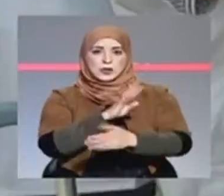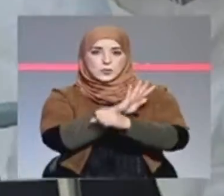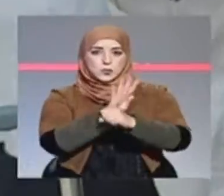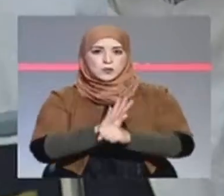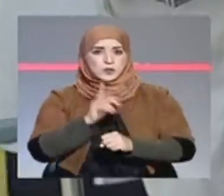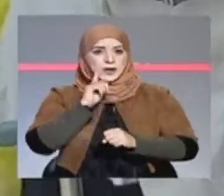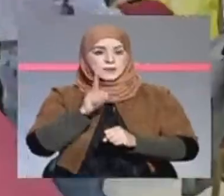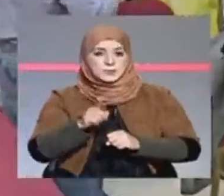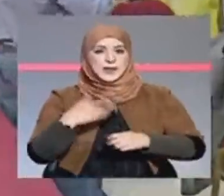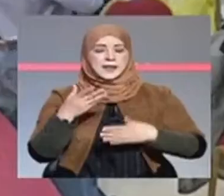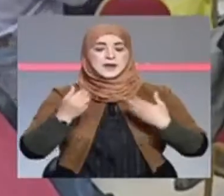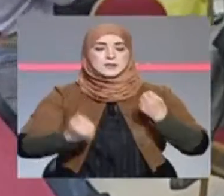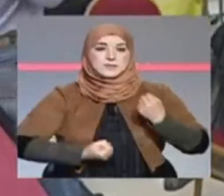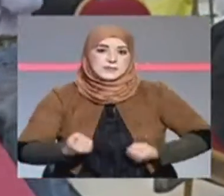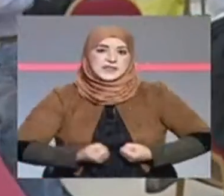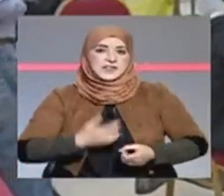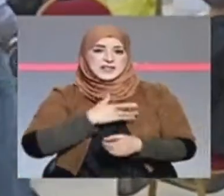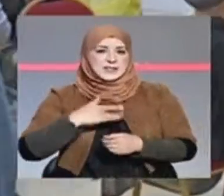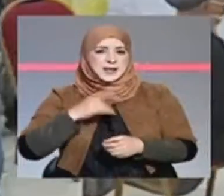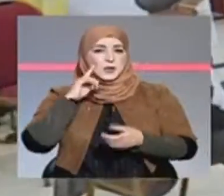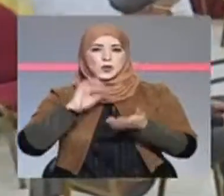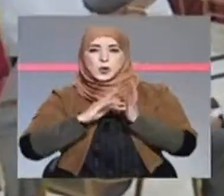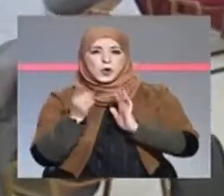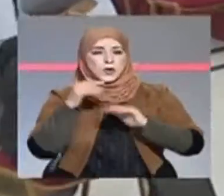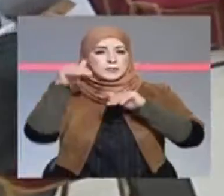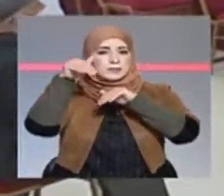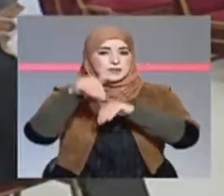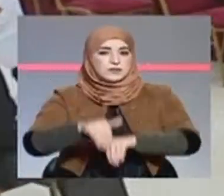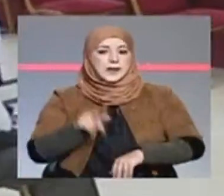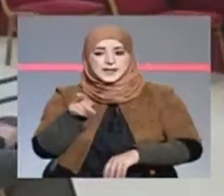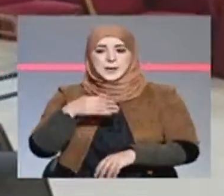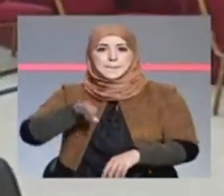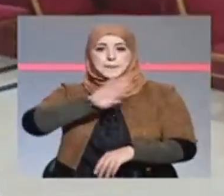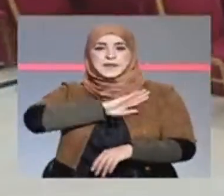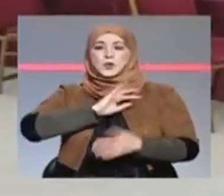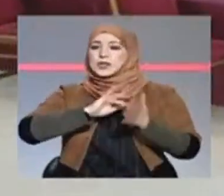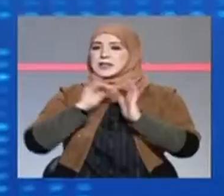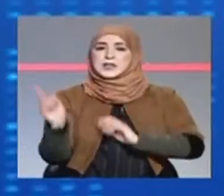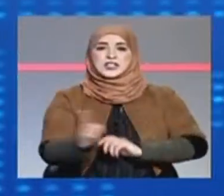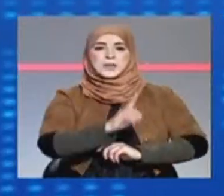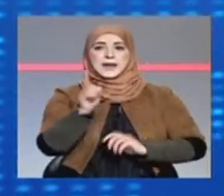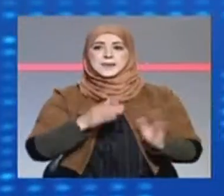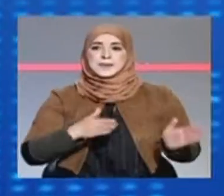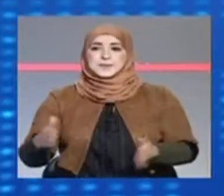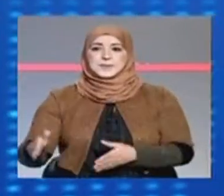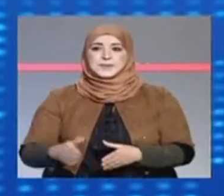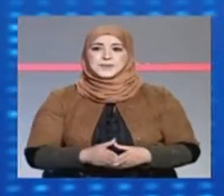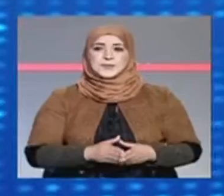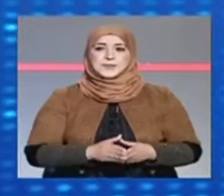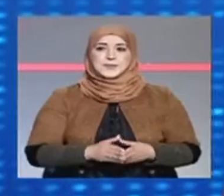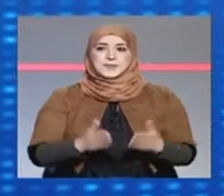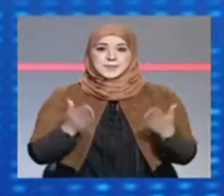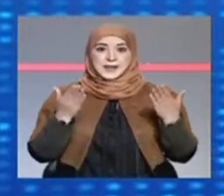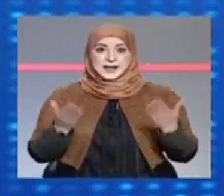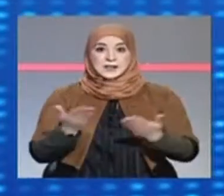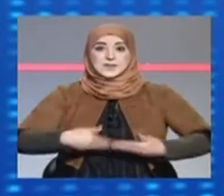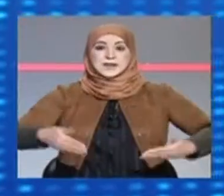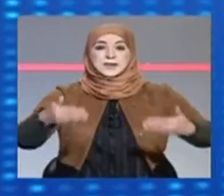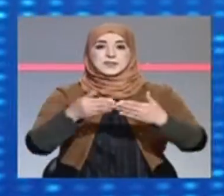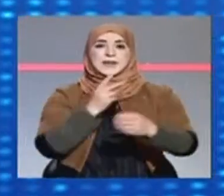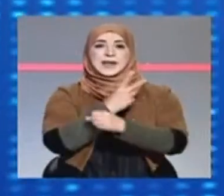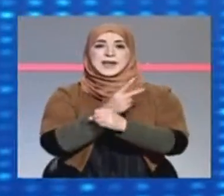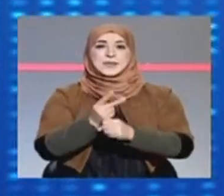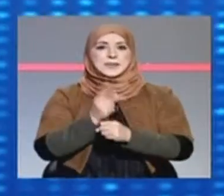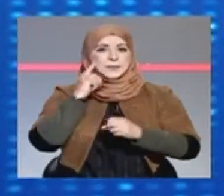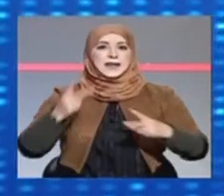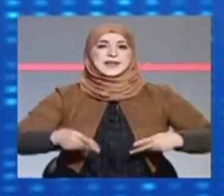المنظومه الصحيه حاله الانهيار الاصوات تبقى مسؤوليه الجميع اذن مشاهدينا وضع خطير